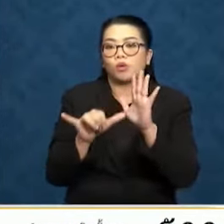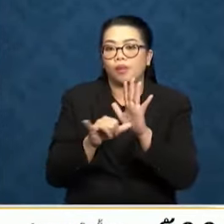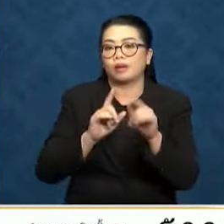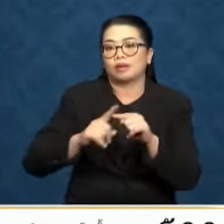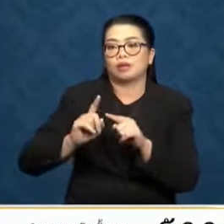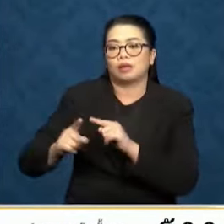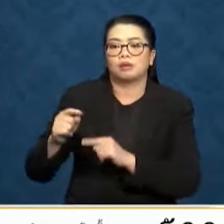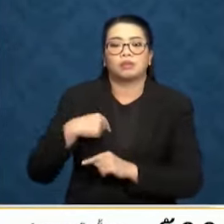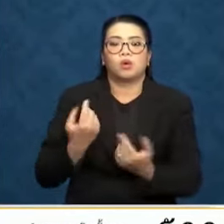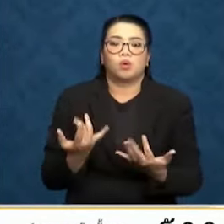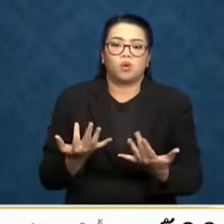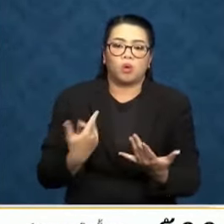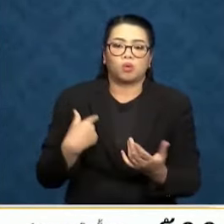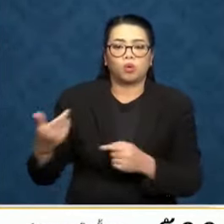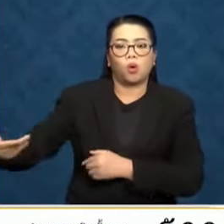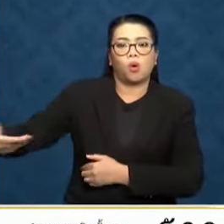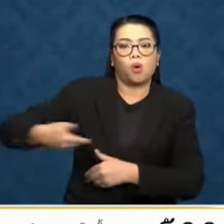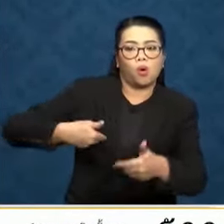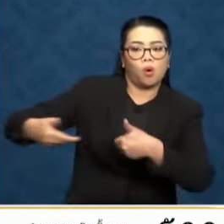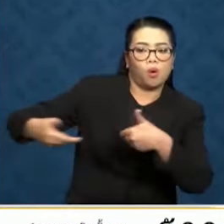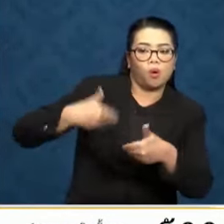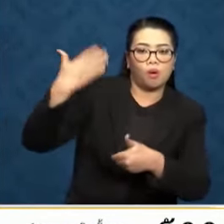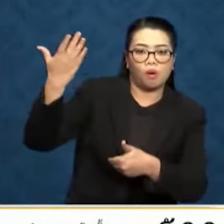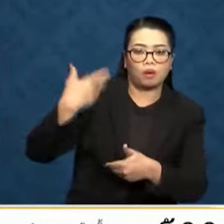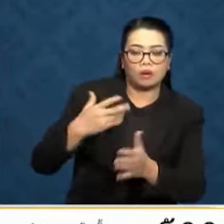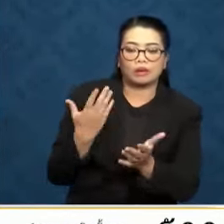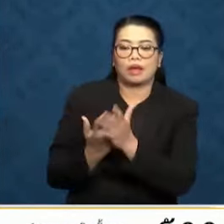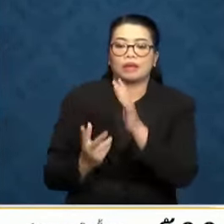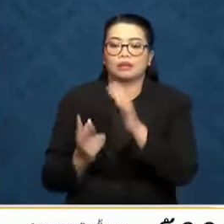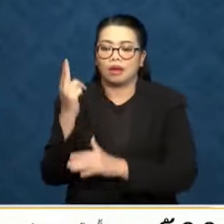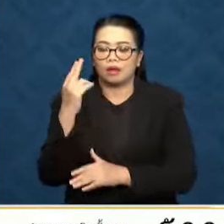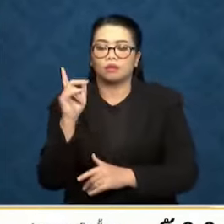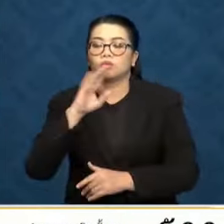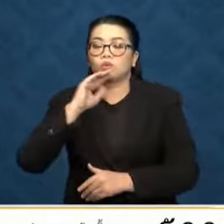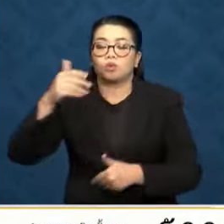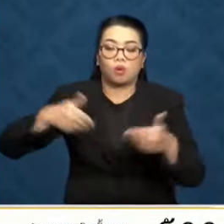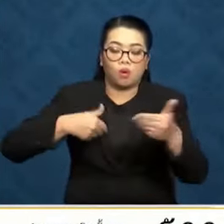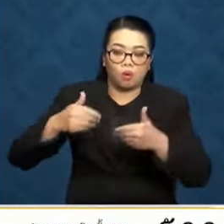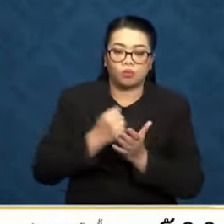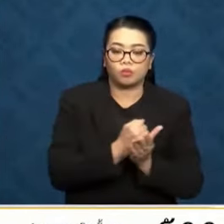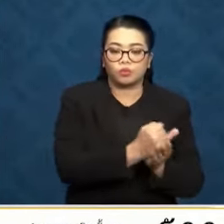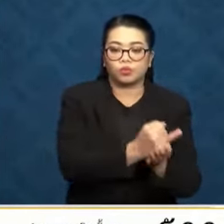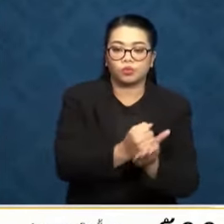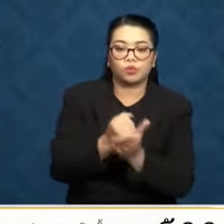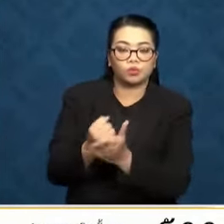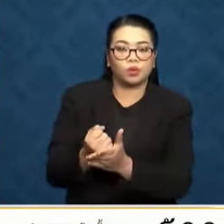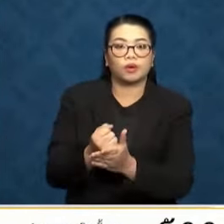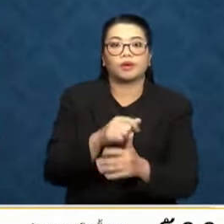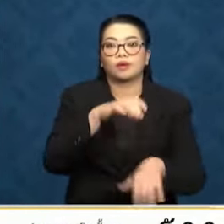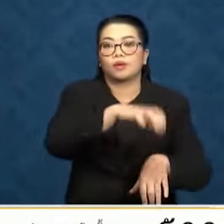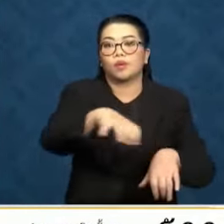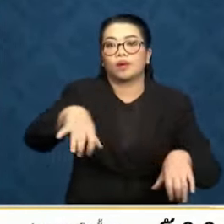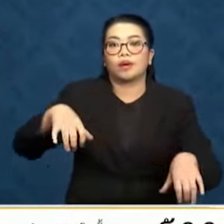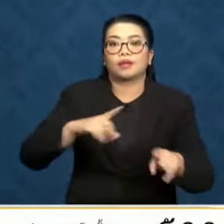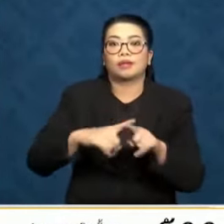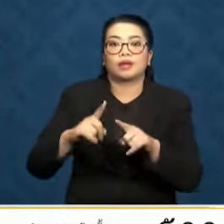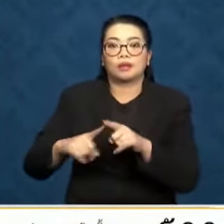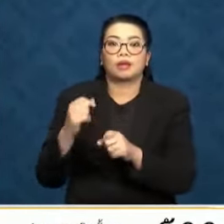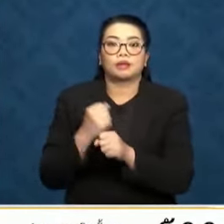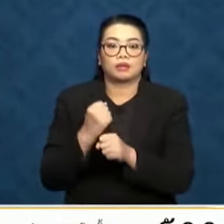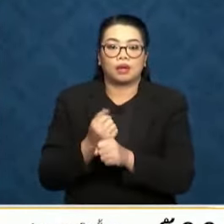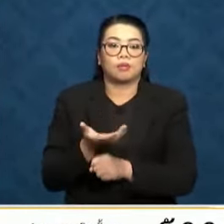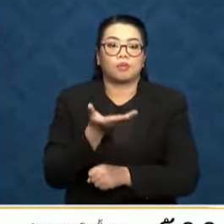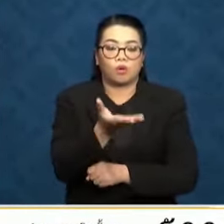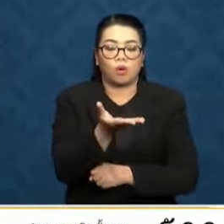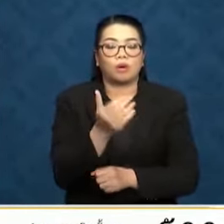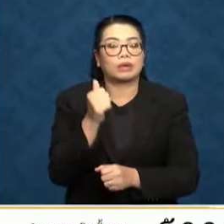ควรที่จะต้องรอให้เห็นคำของงบประมาณก่อนแล้วค่อยตัดค่ะเพราะว่าท่านสามารถช่วยหน่วยงานต่างๆเนี่ยทำทำของงบประมาณ